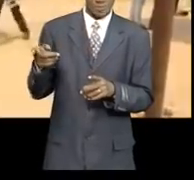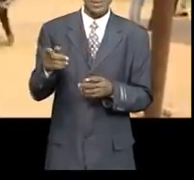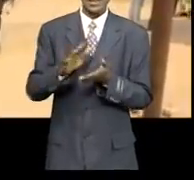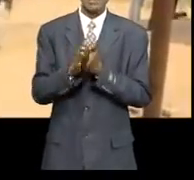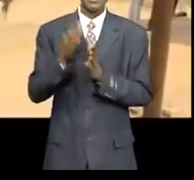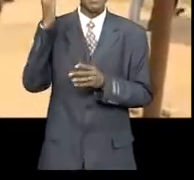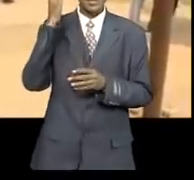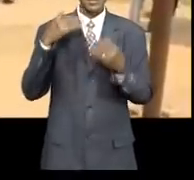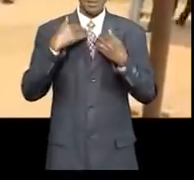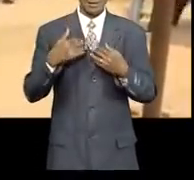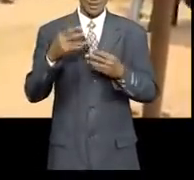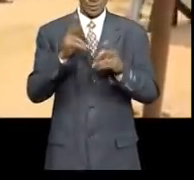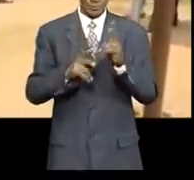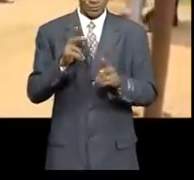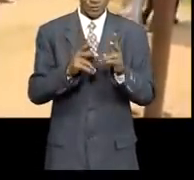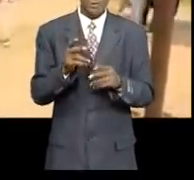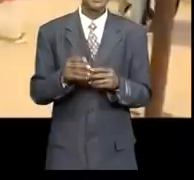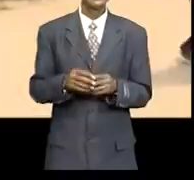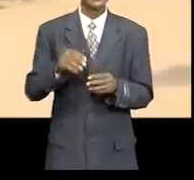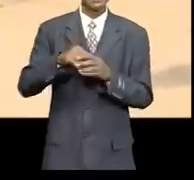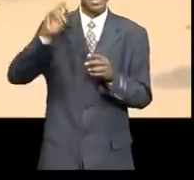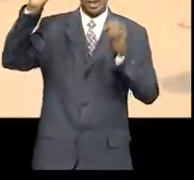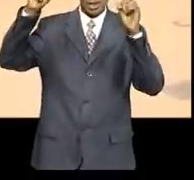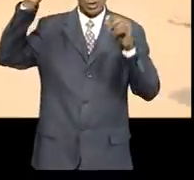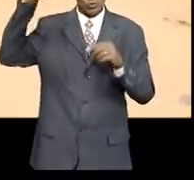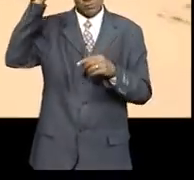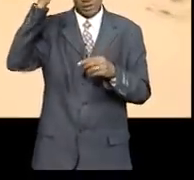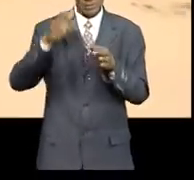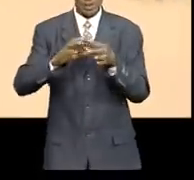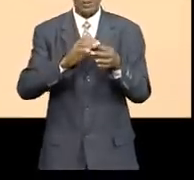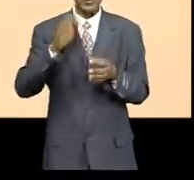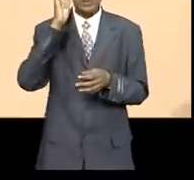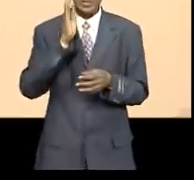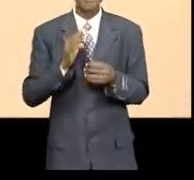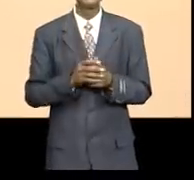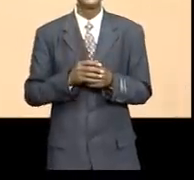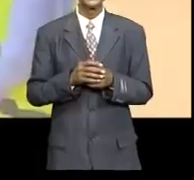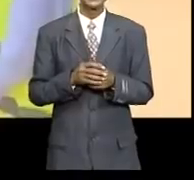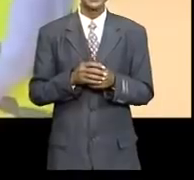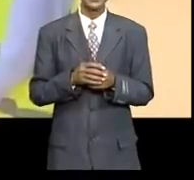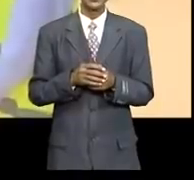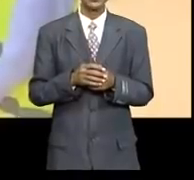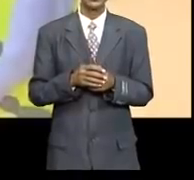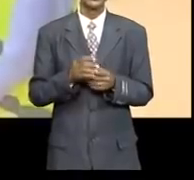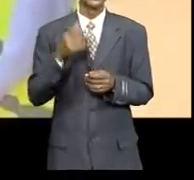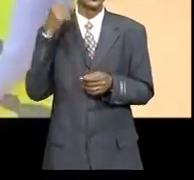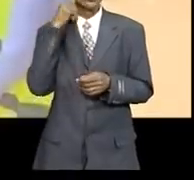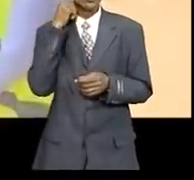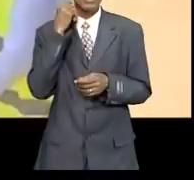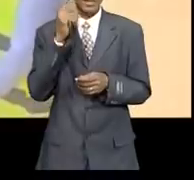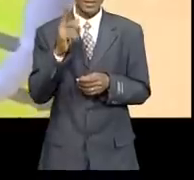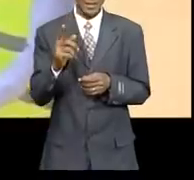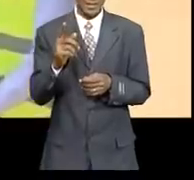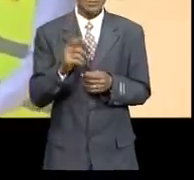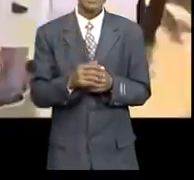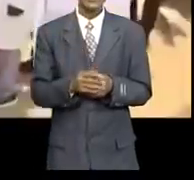publique, Hygiène et Prévention au sein du gouvernement de l'Union sacrée de la Nation, le docteur Jean-Jacques Mbungani Mbanda va procéder à la